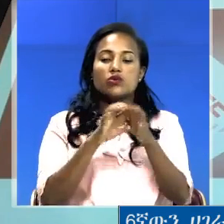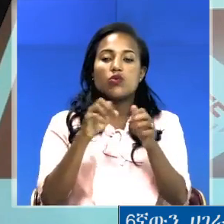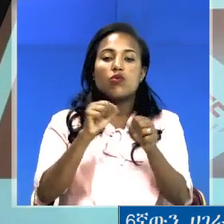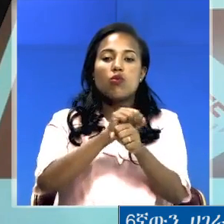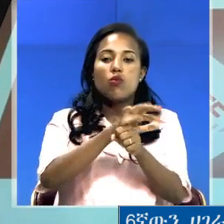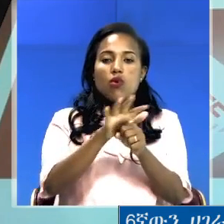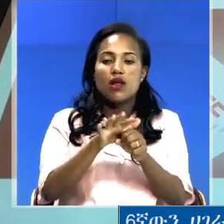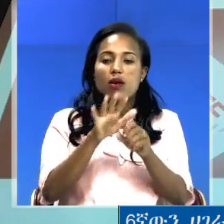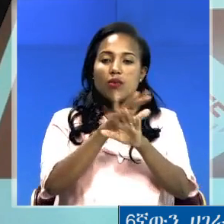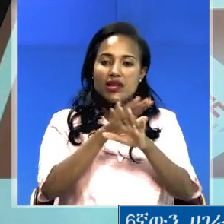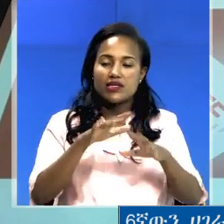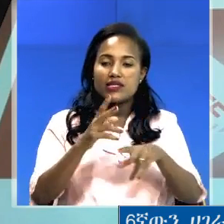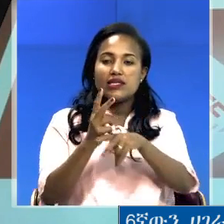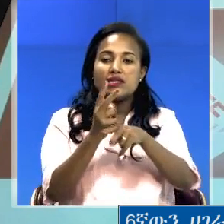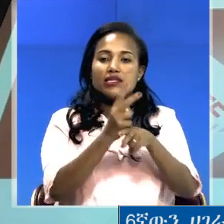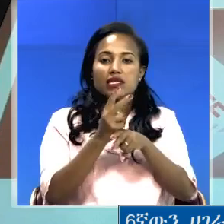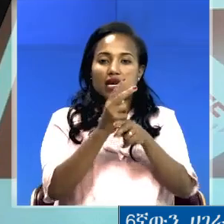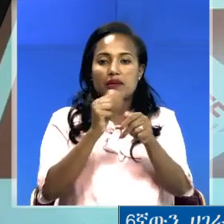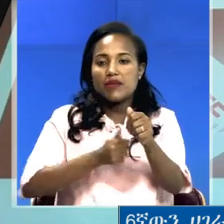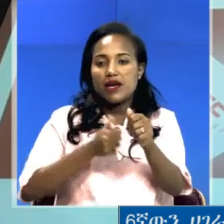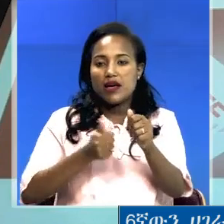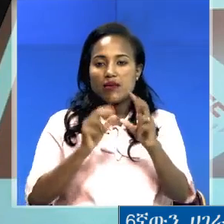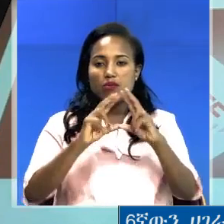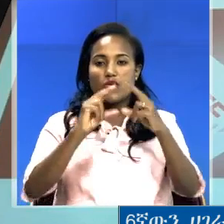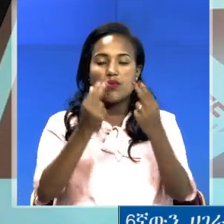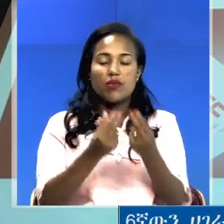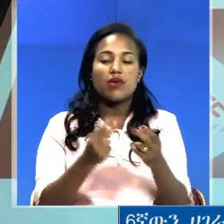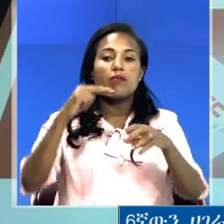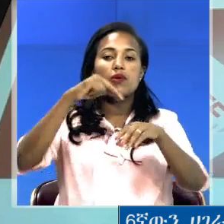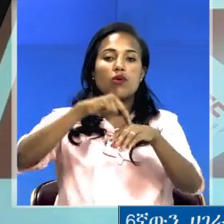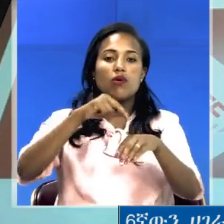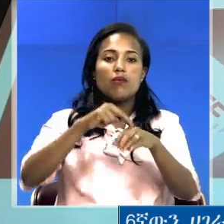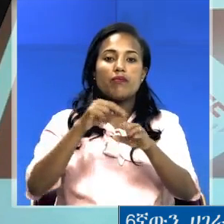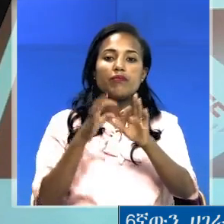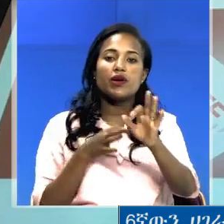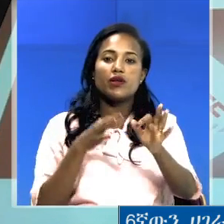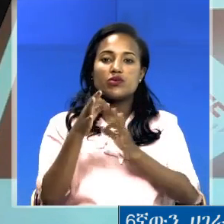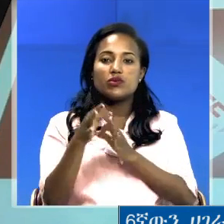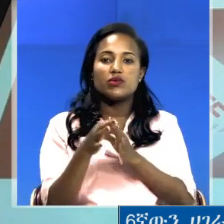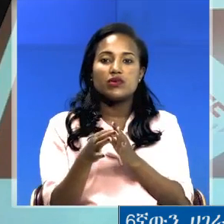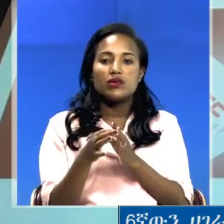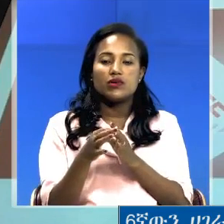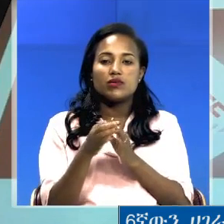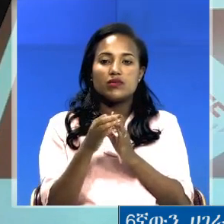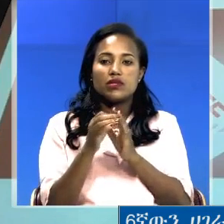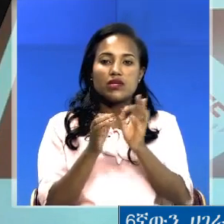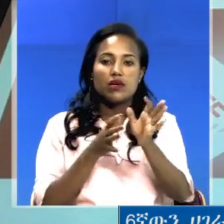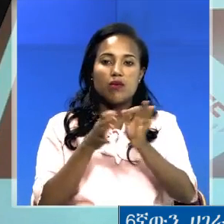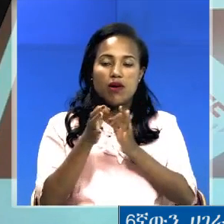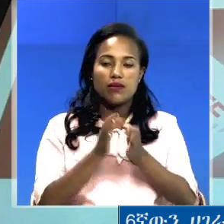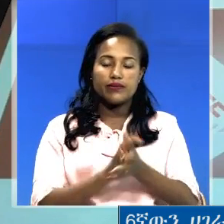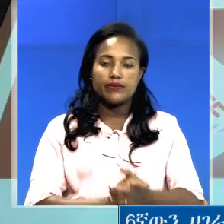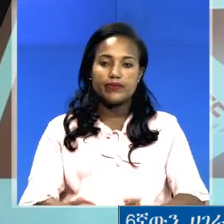ወረርሽኝ ጥንቃቄን የሚከታተል ግብረ ኃይልም እንደሚቋቋም መግለጹን ኤፍቢሲ ዘግቧል።